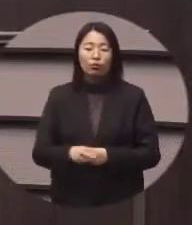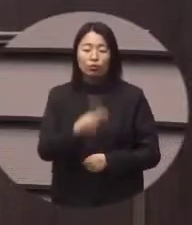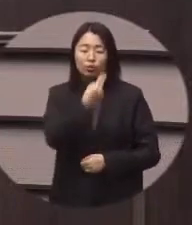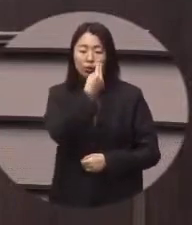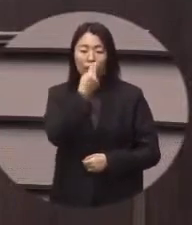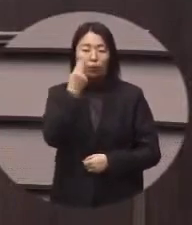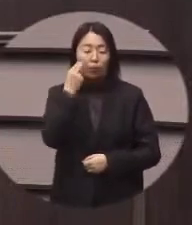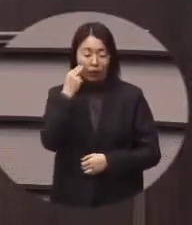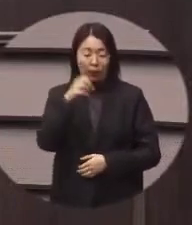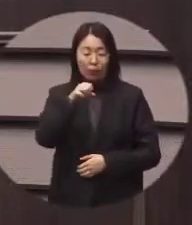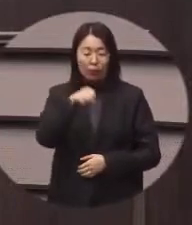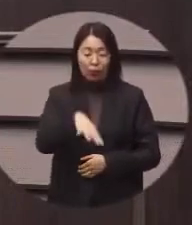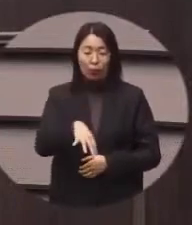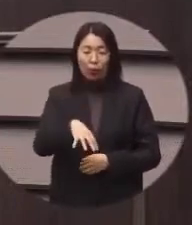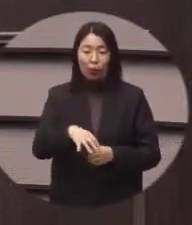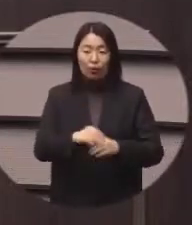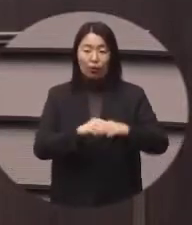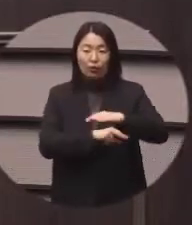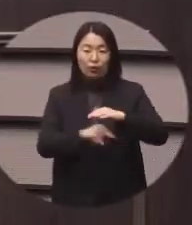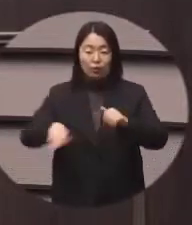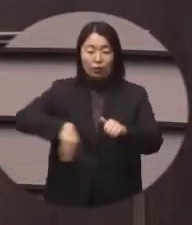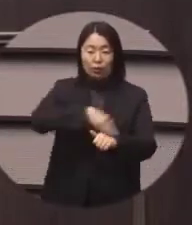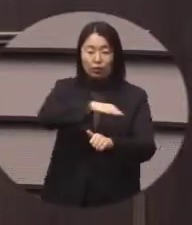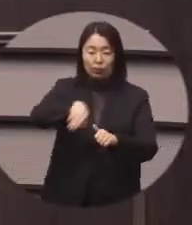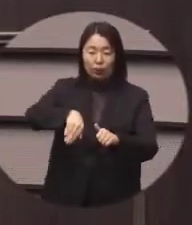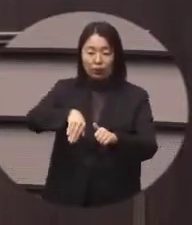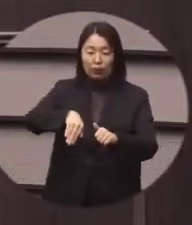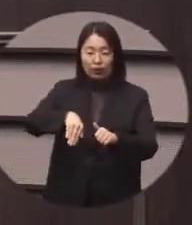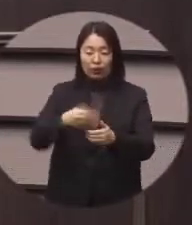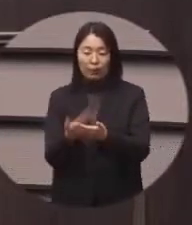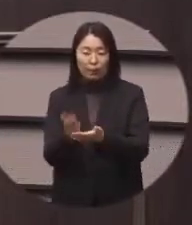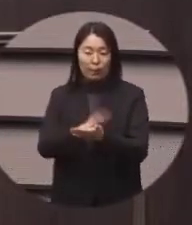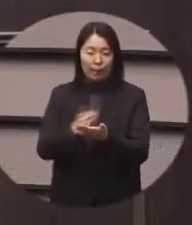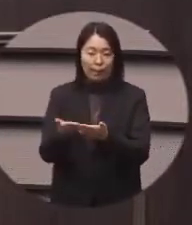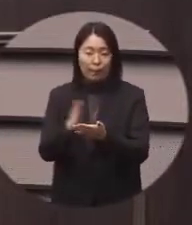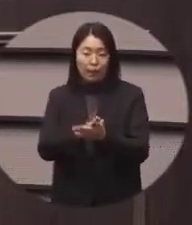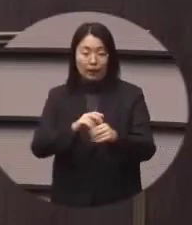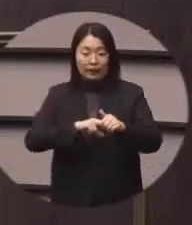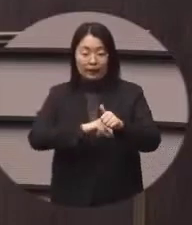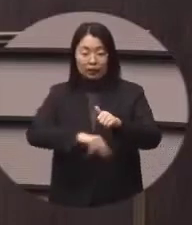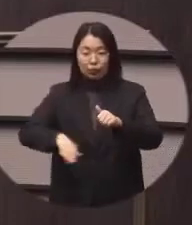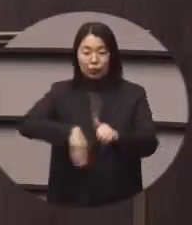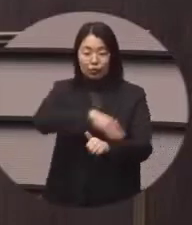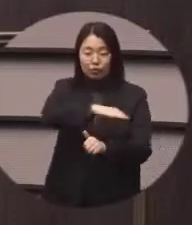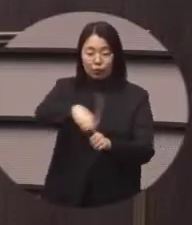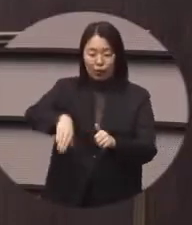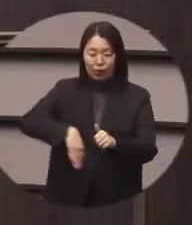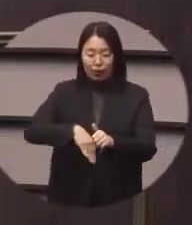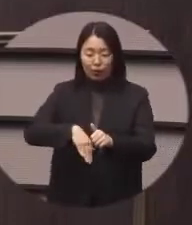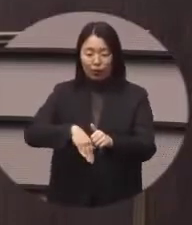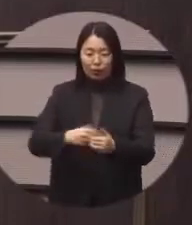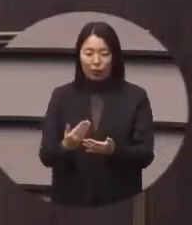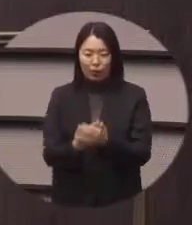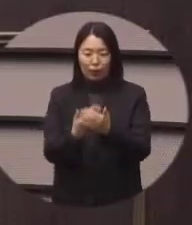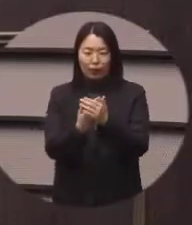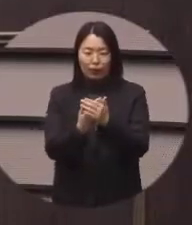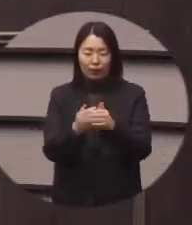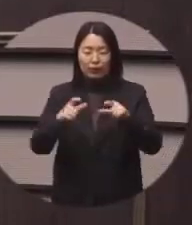초월 도시개발사업은 속도를 내어 역세권 활성화와 지역균형발전을